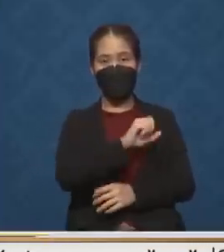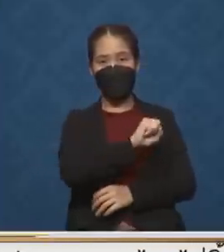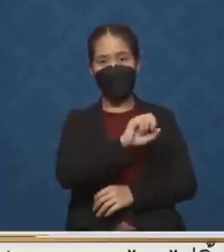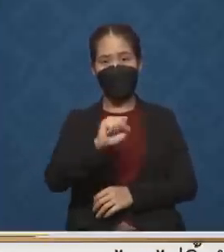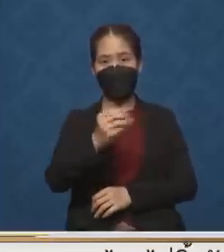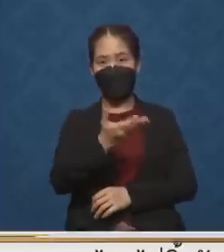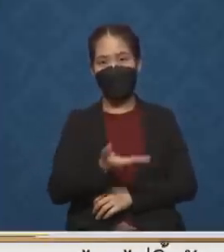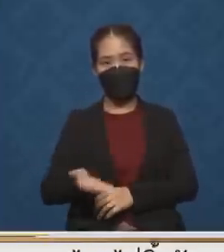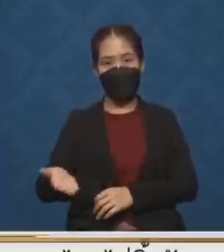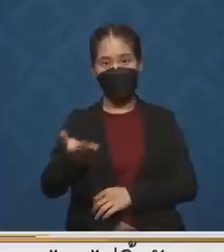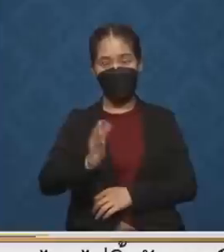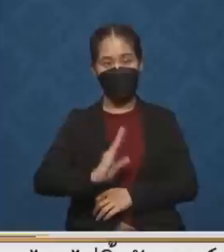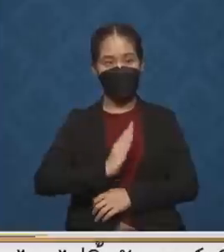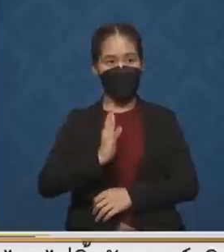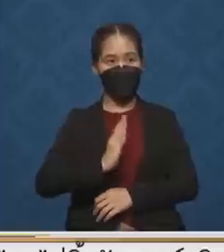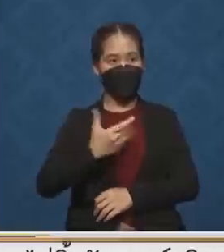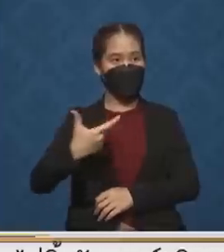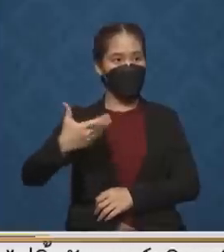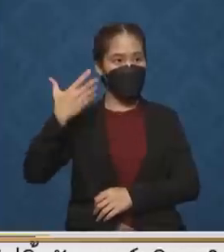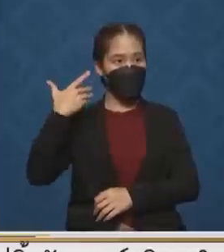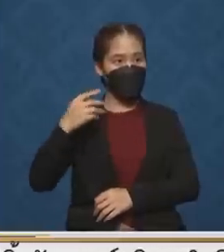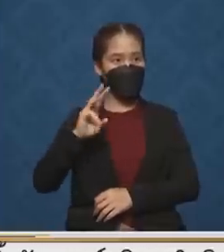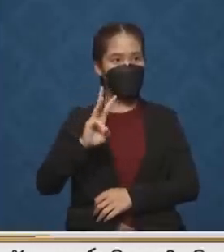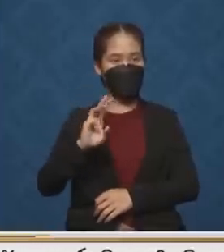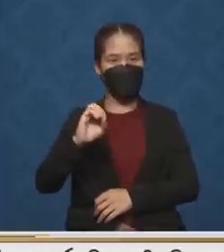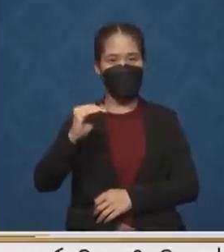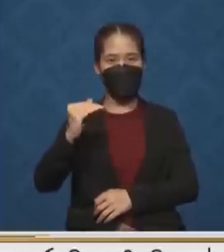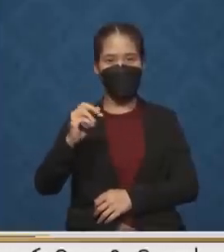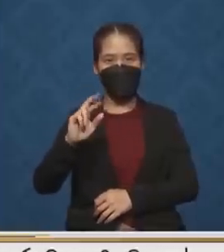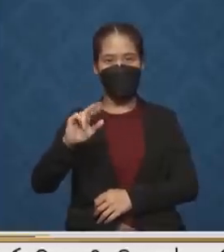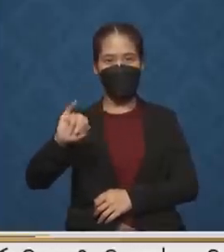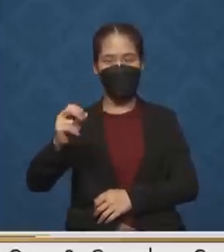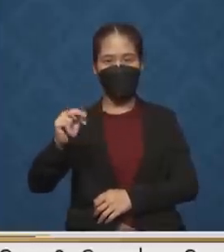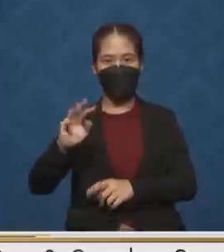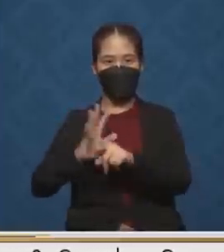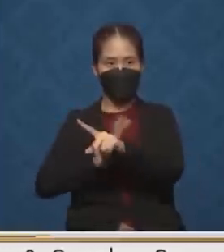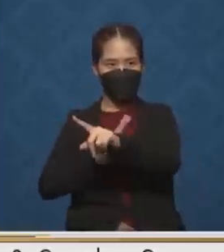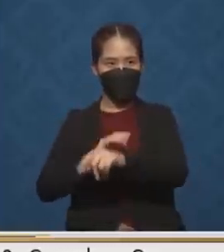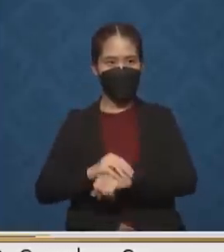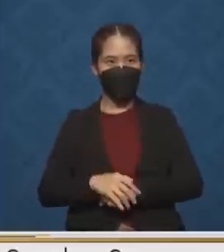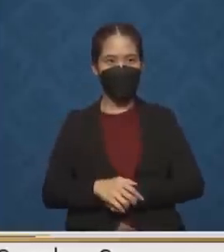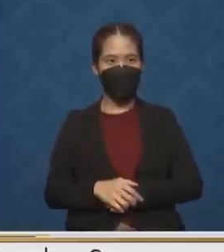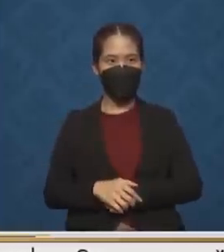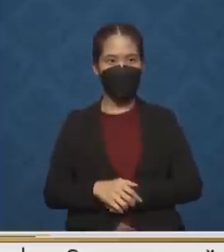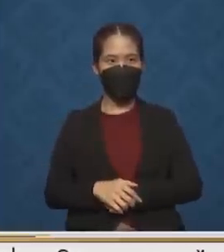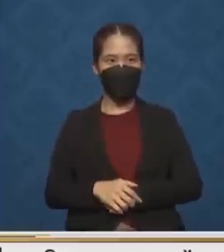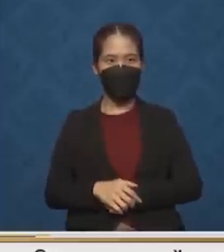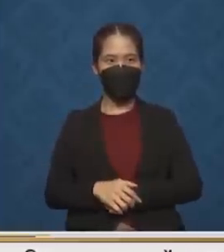ครับเมษักกู ท่านสะๆวิโรธอยู่ข้หลงสะบดเล็กน้อยพอดีว่งผ่านหู